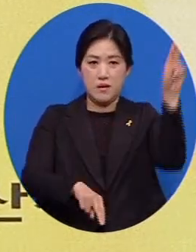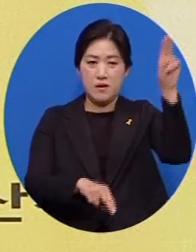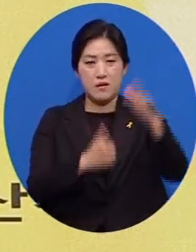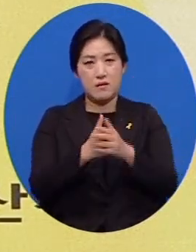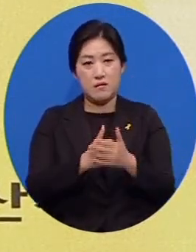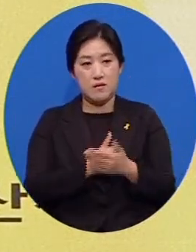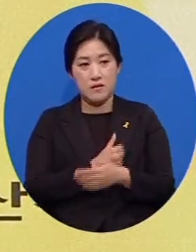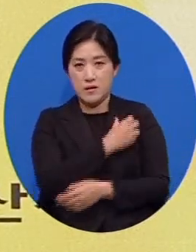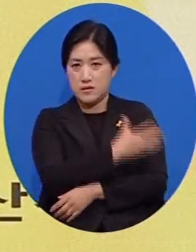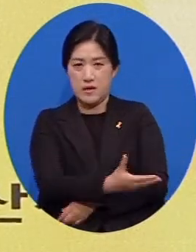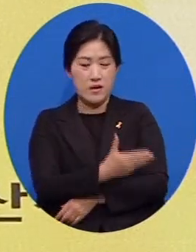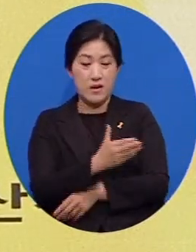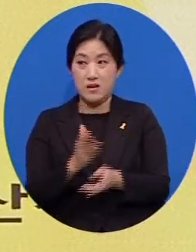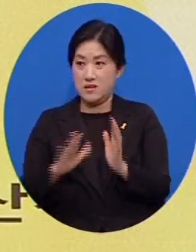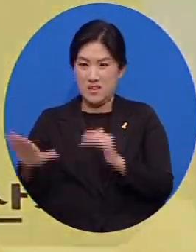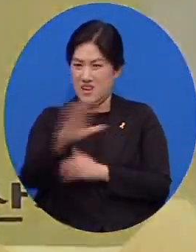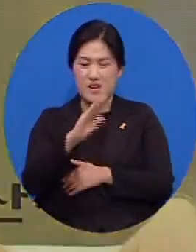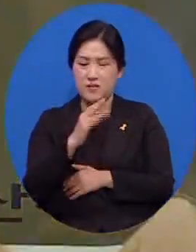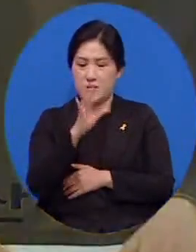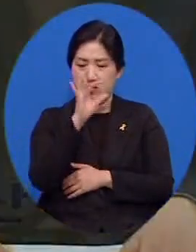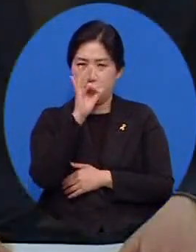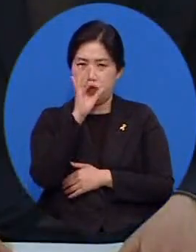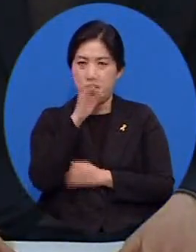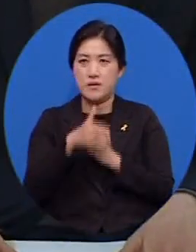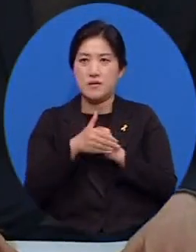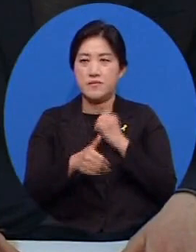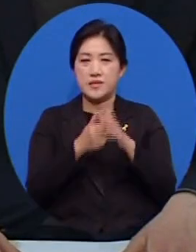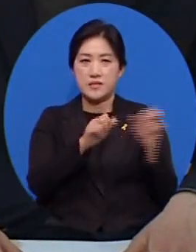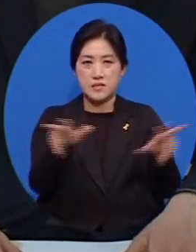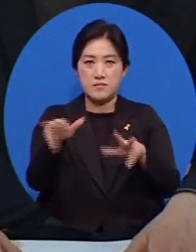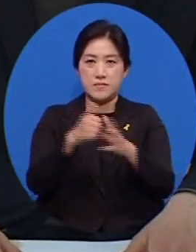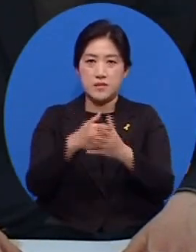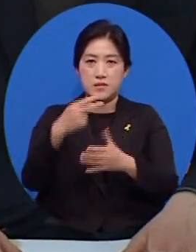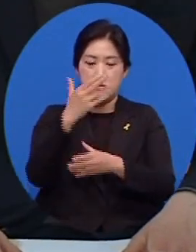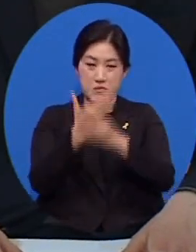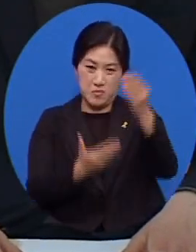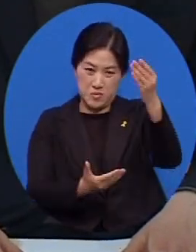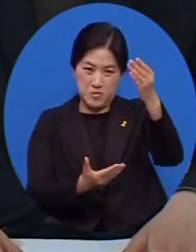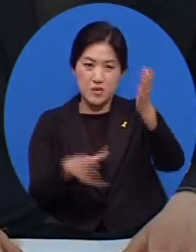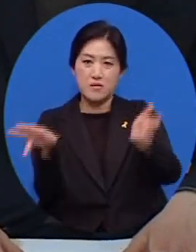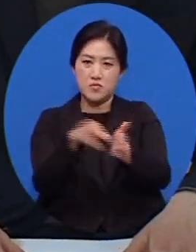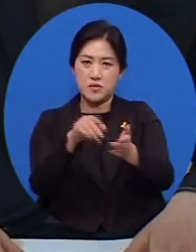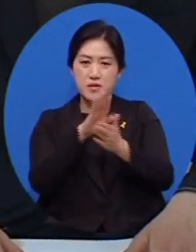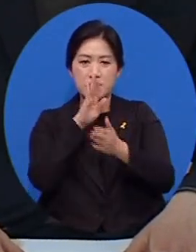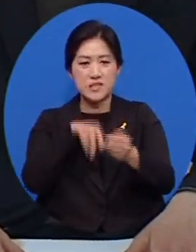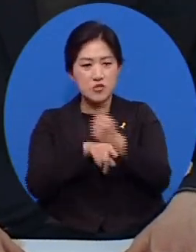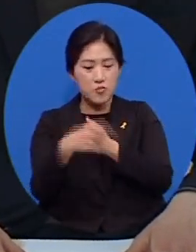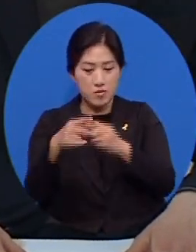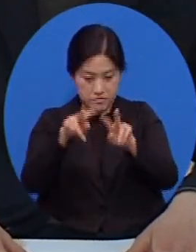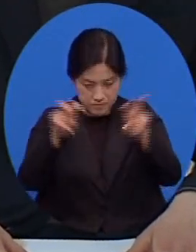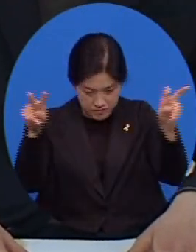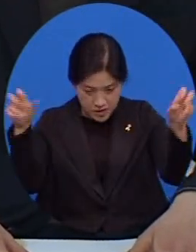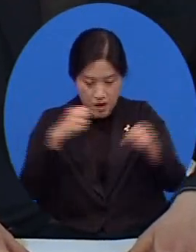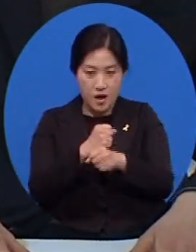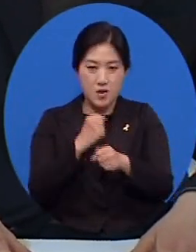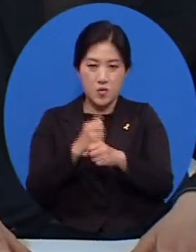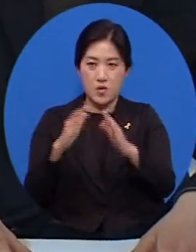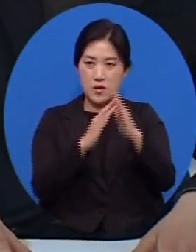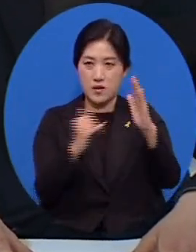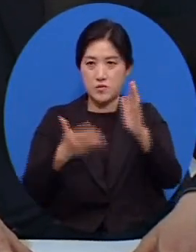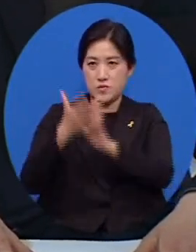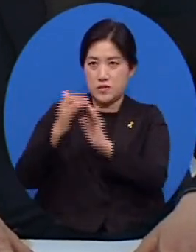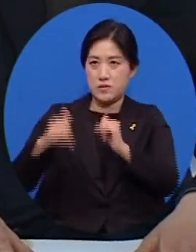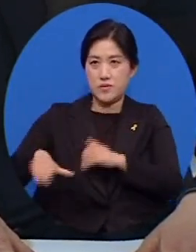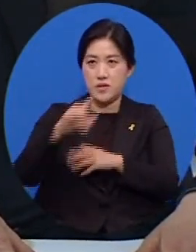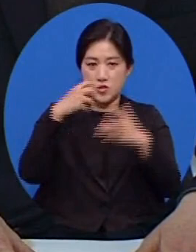용인할 시민들은 아무도 없습니다. 지금 당장 세월호 참사 진상규명과 가족과